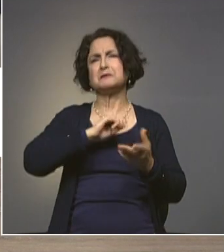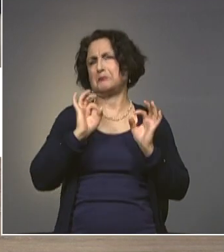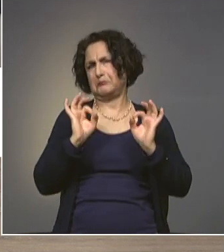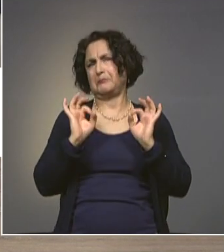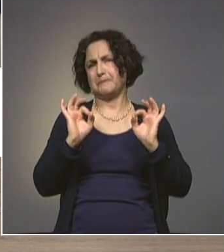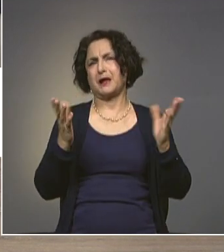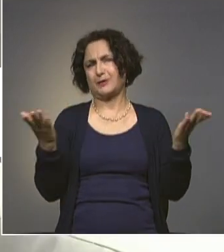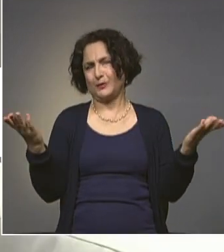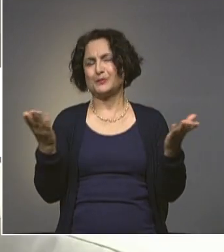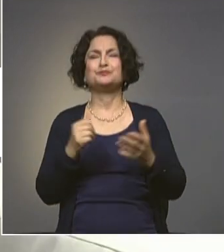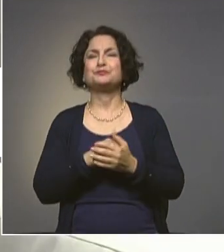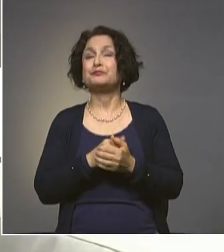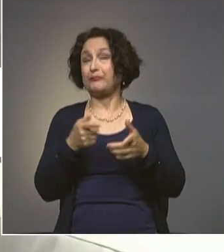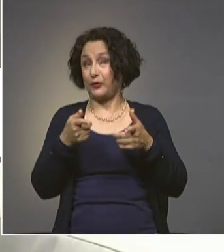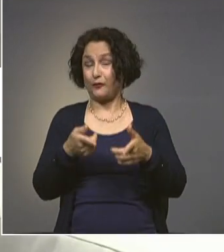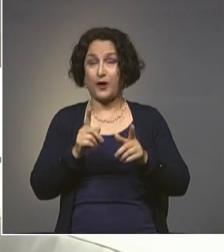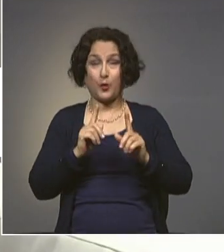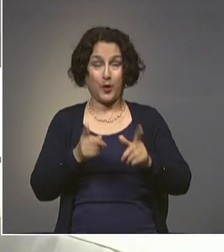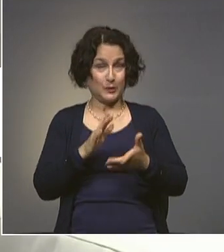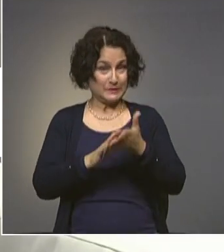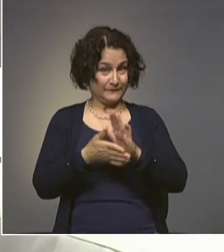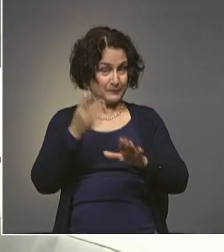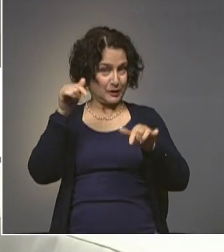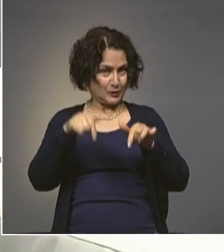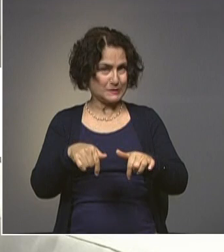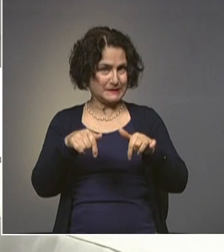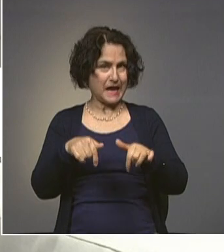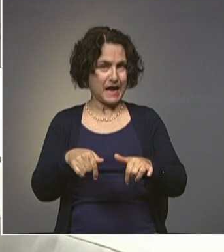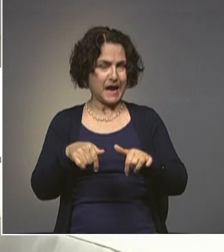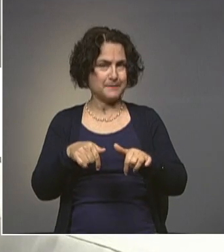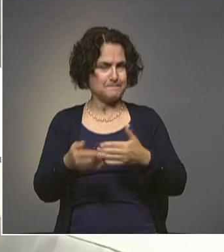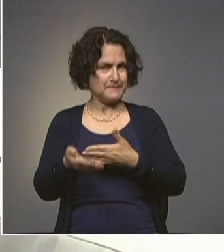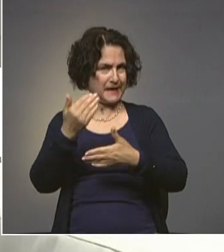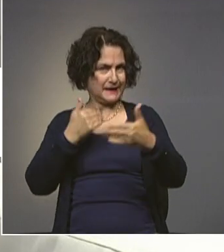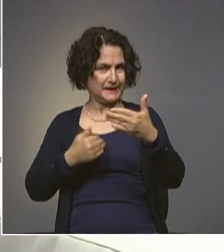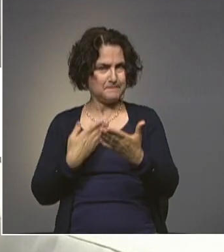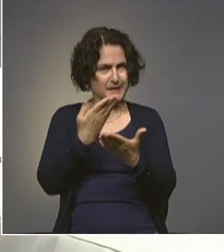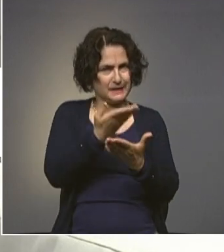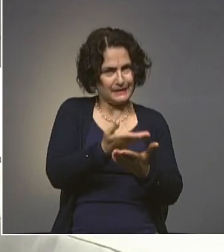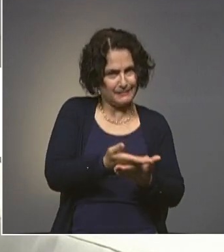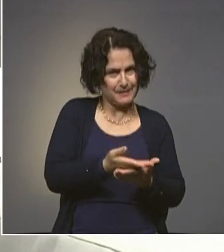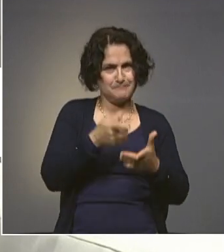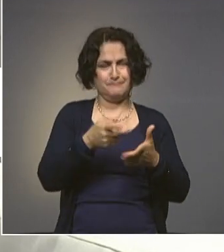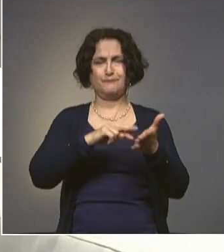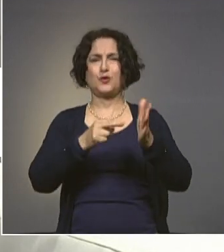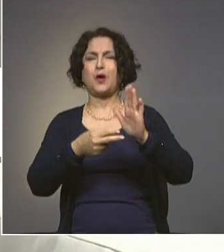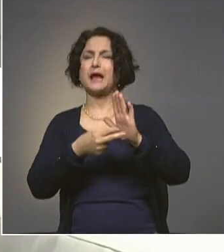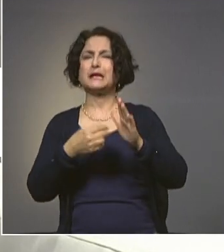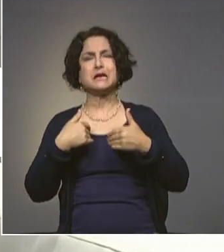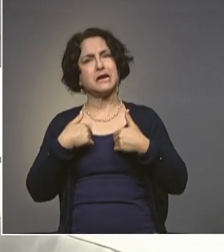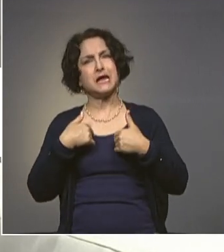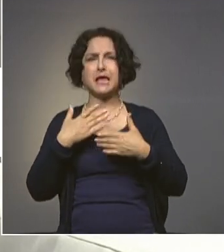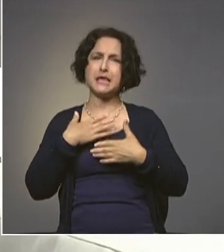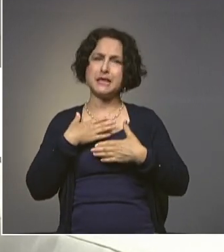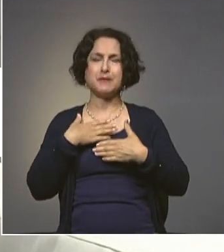Да. Това обаче, което свършихме до момента е преди да подадем проекта, ние вече имаме одобрен проект по друга програма,